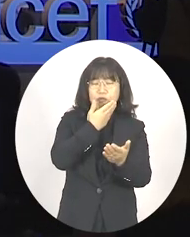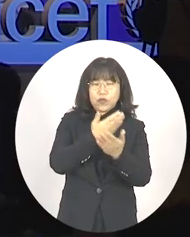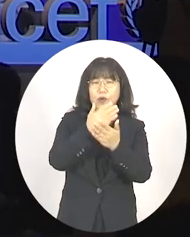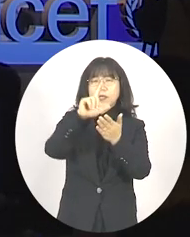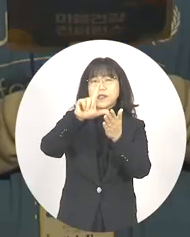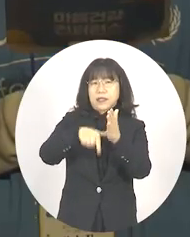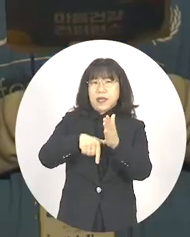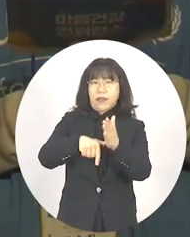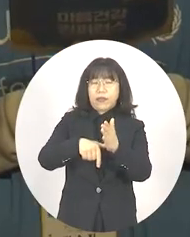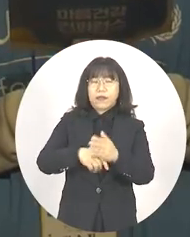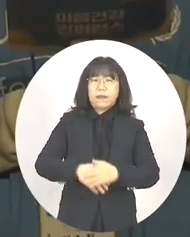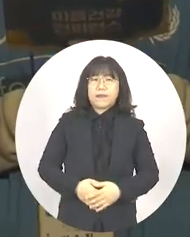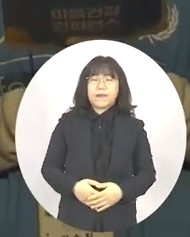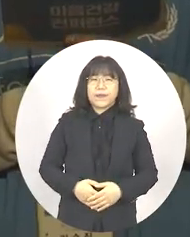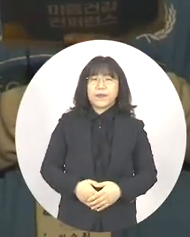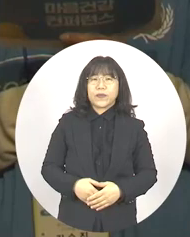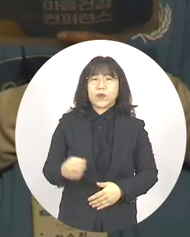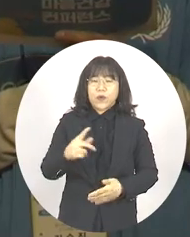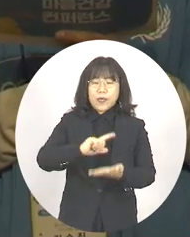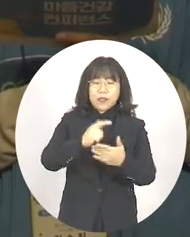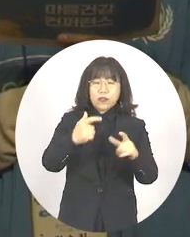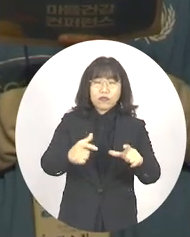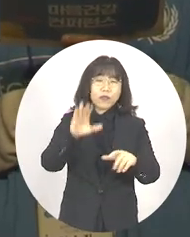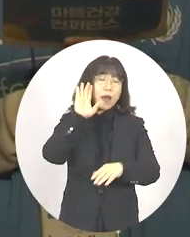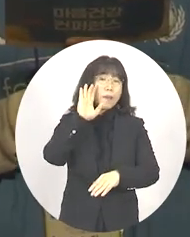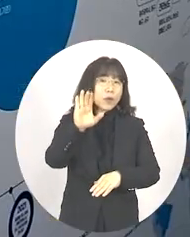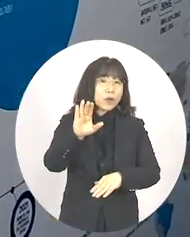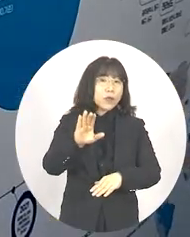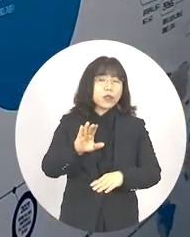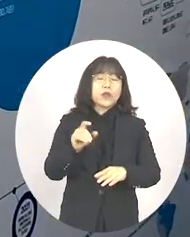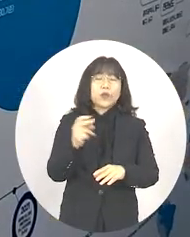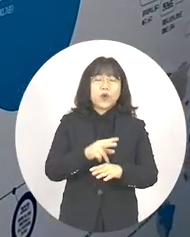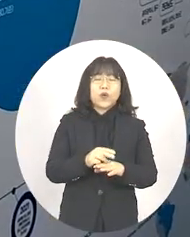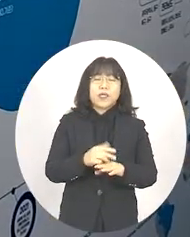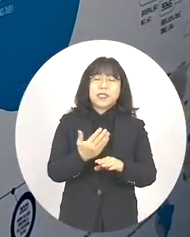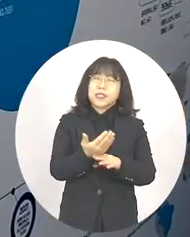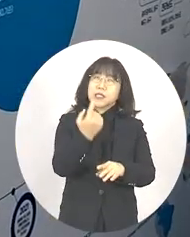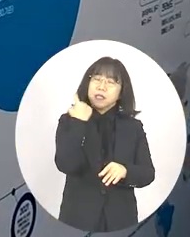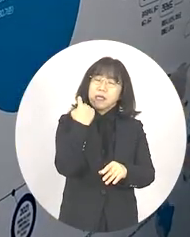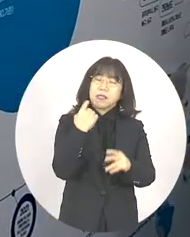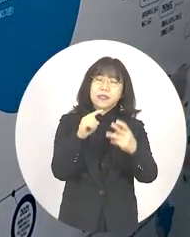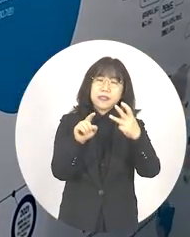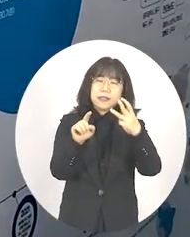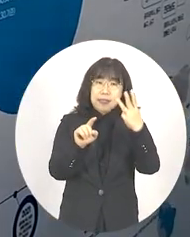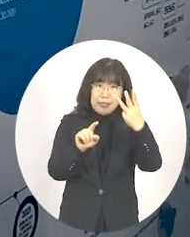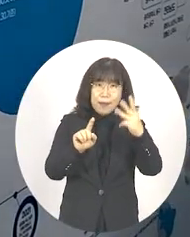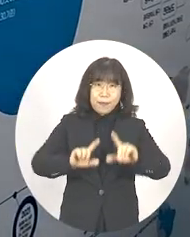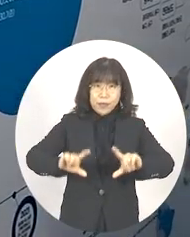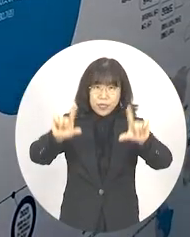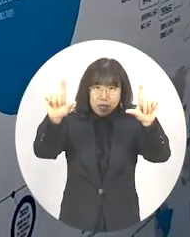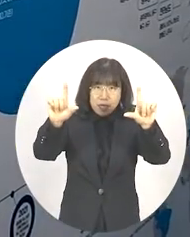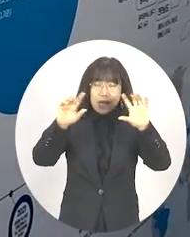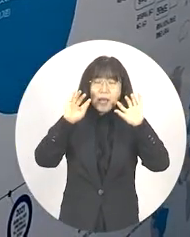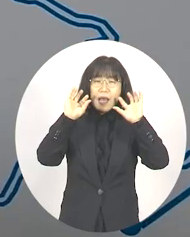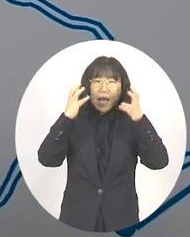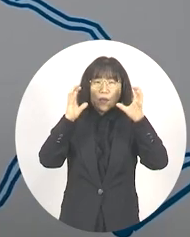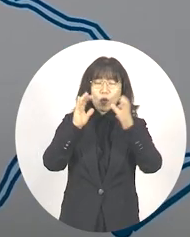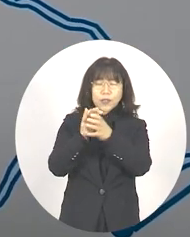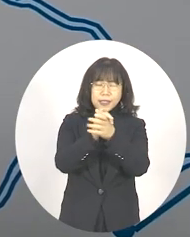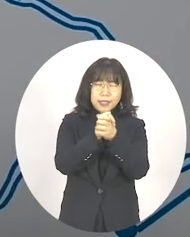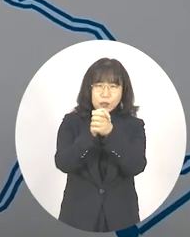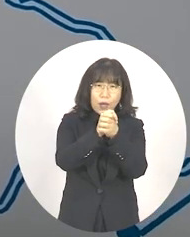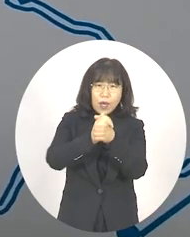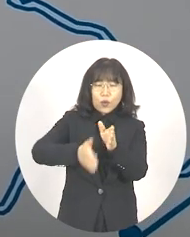다시 한번 확인하는 소중한 시간을 가졌습니다. 한편 강서구는 지난달 3일 유니세프로부터